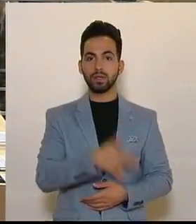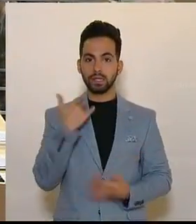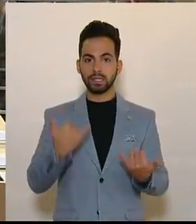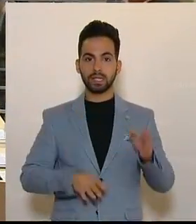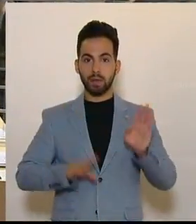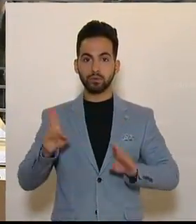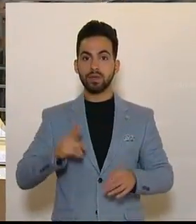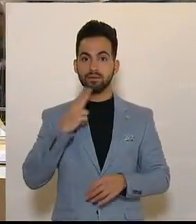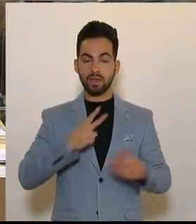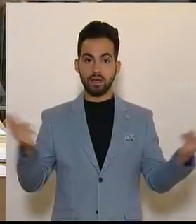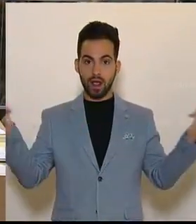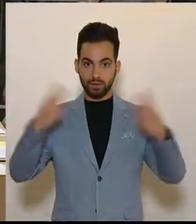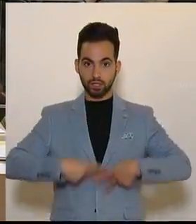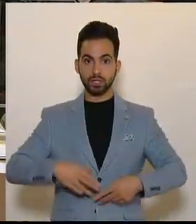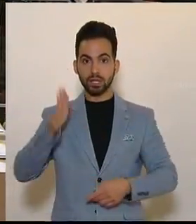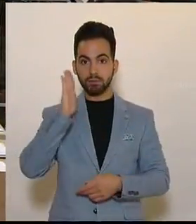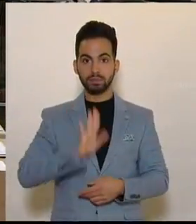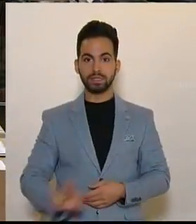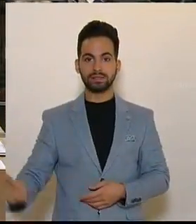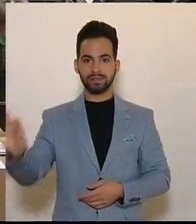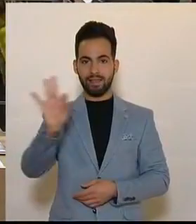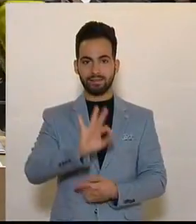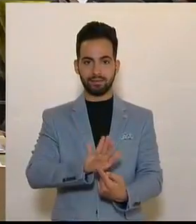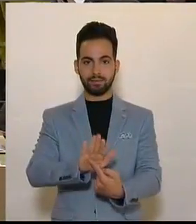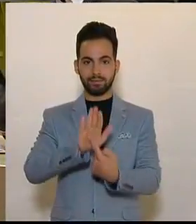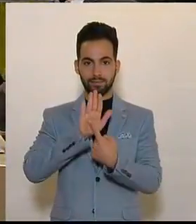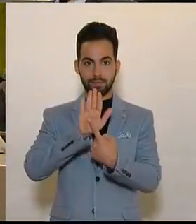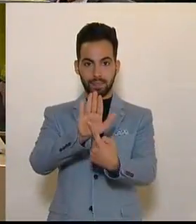damit einverstanden ist, den bitte ich um ein dementsprechendes